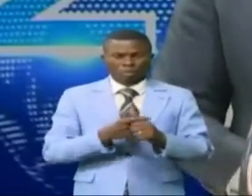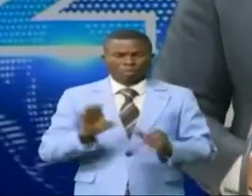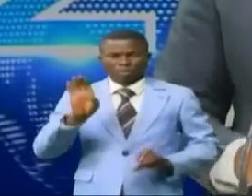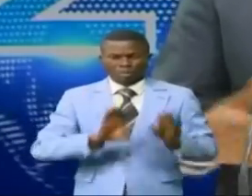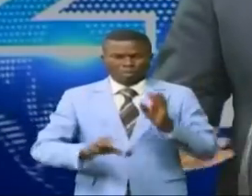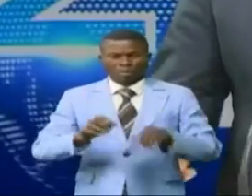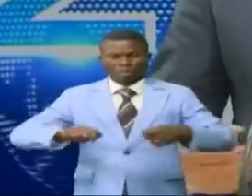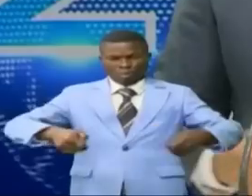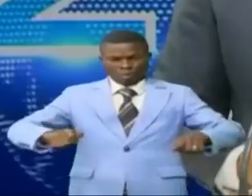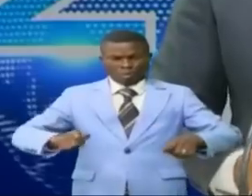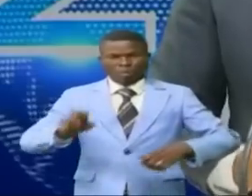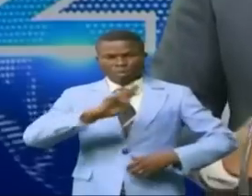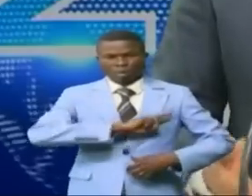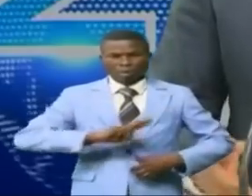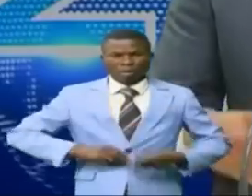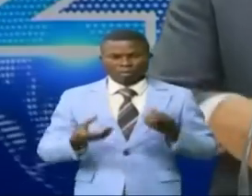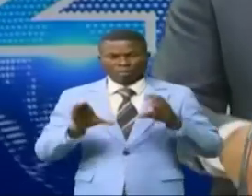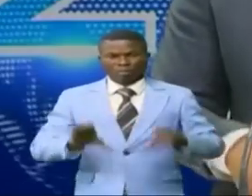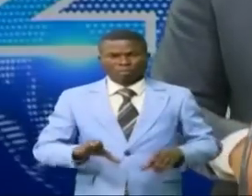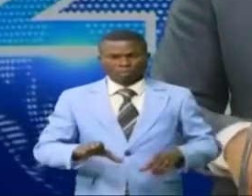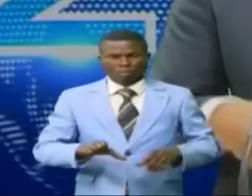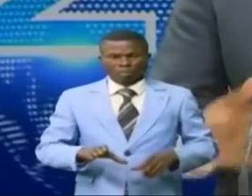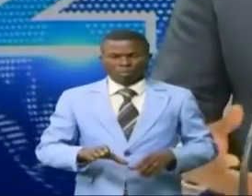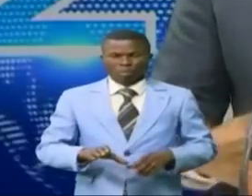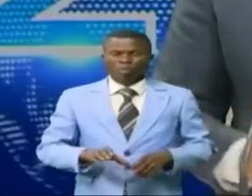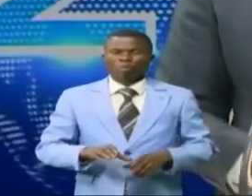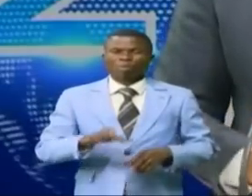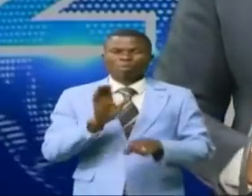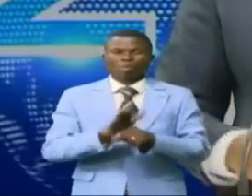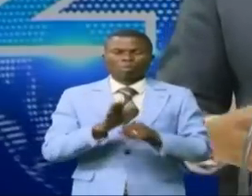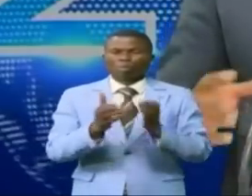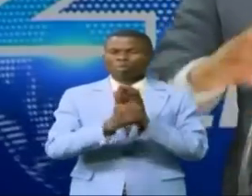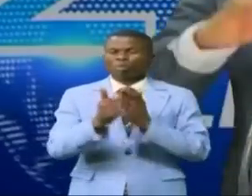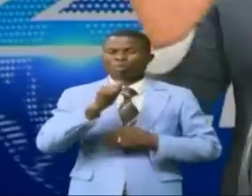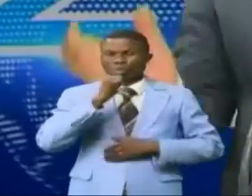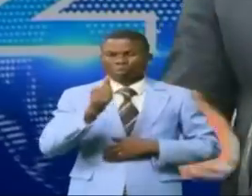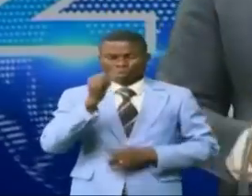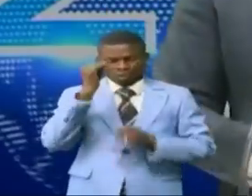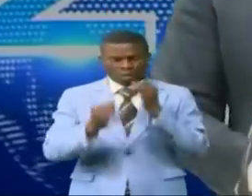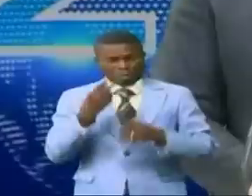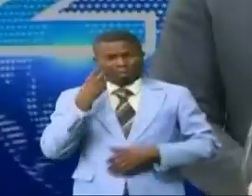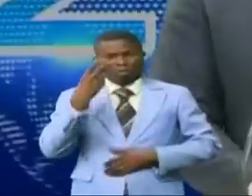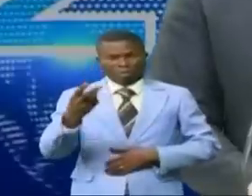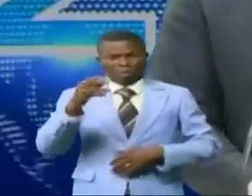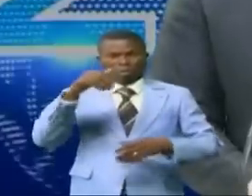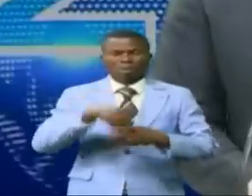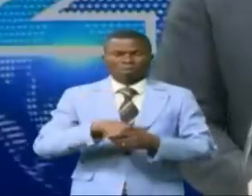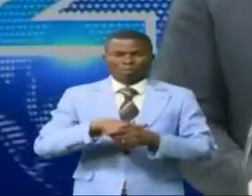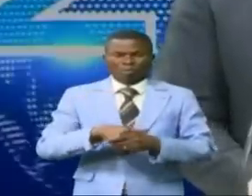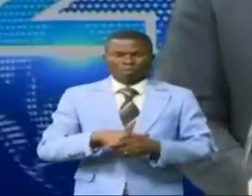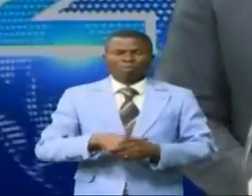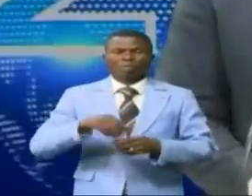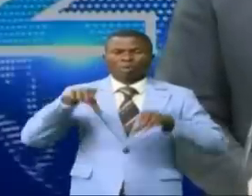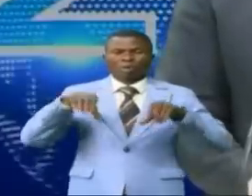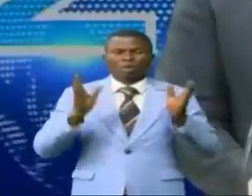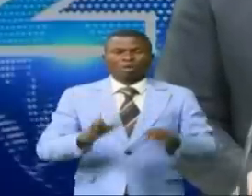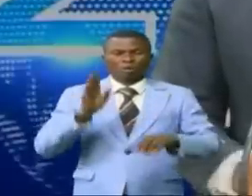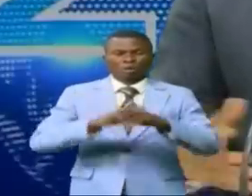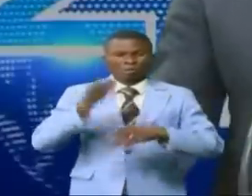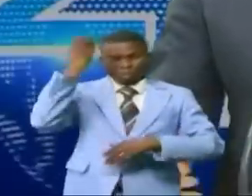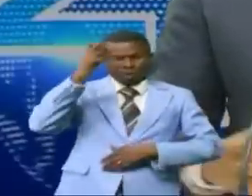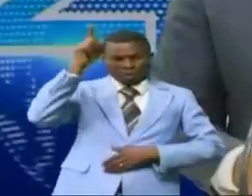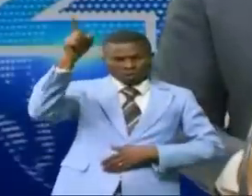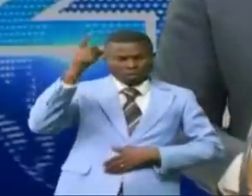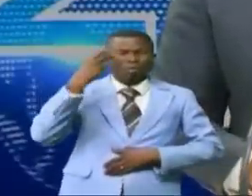la batterie, la RDC n'a pas localement beaucoup de compétences. Mais si on regarde au travers de la diaspora congolaise ou africaine,